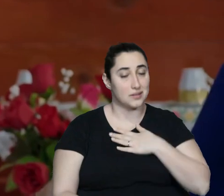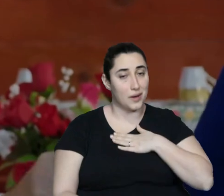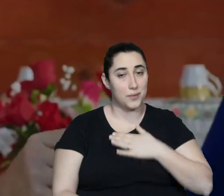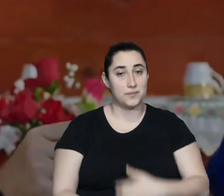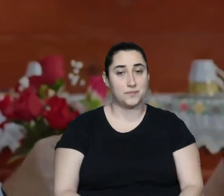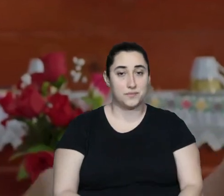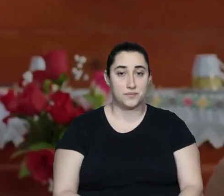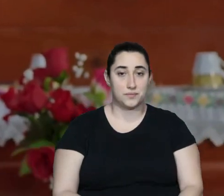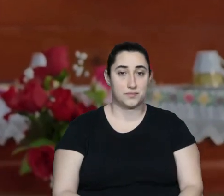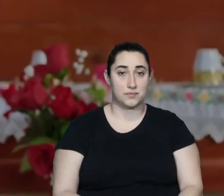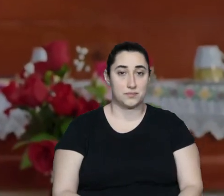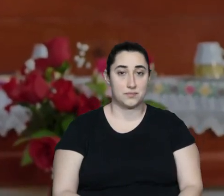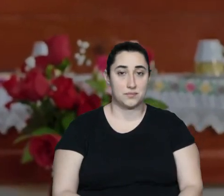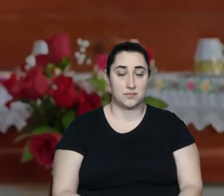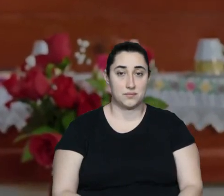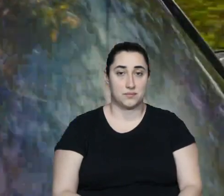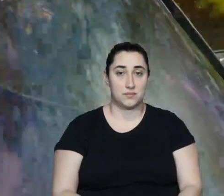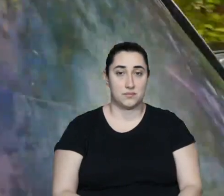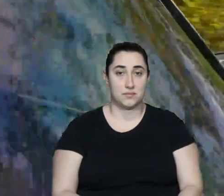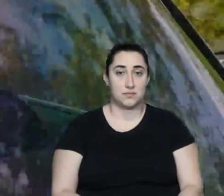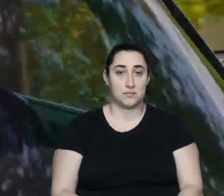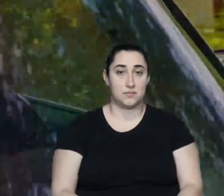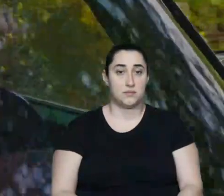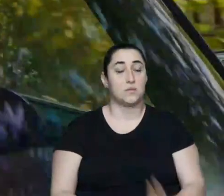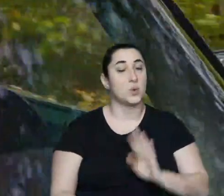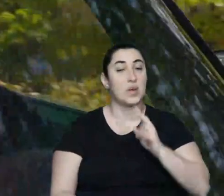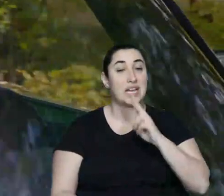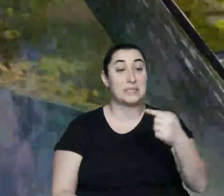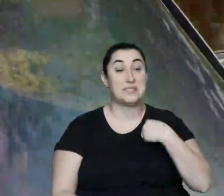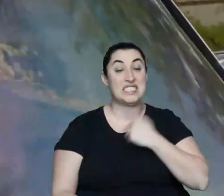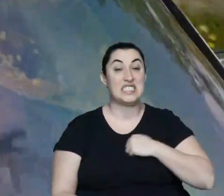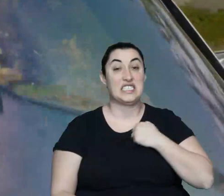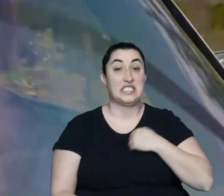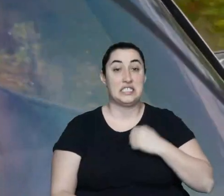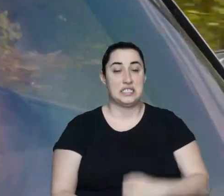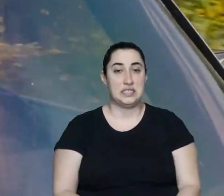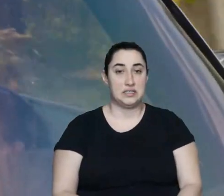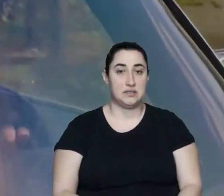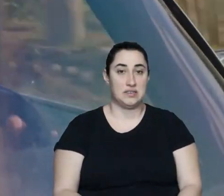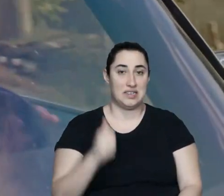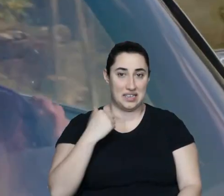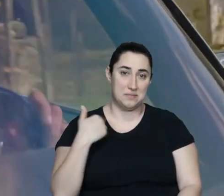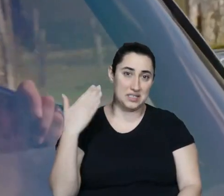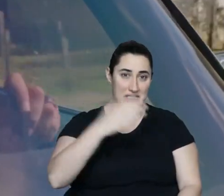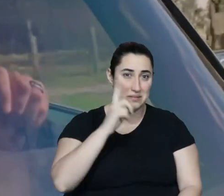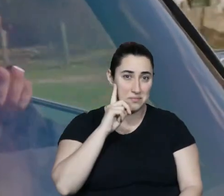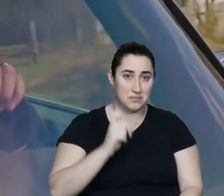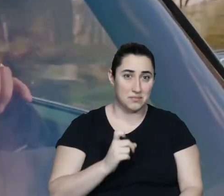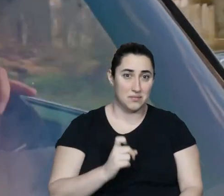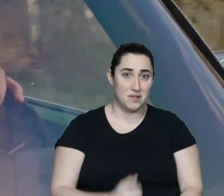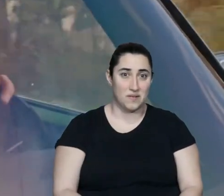Sağ ol. Buyur anneciğim. Fatih arabada. Yok yok, kesin bana kızdı. Geri mi dönsem ben acaba ya?